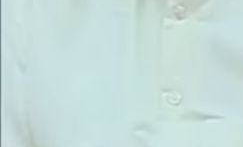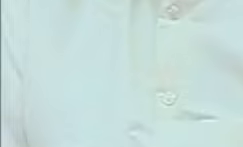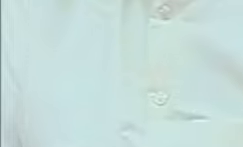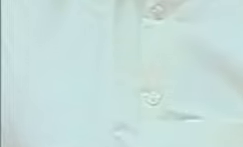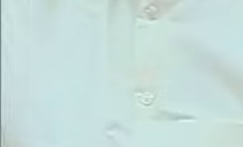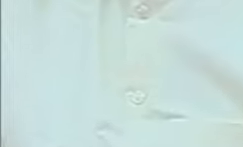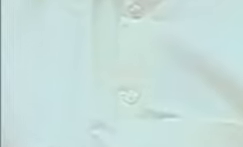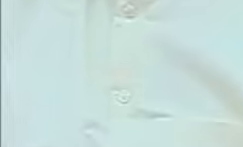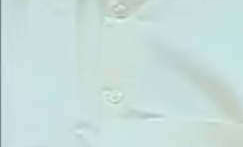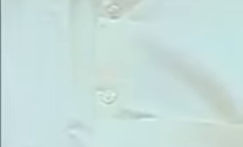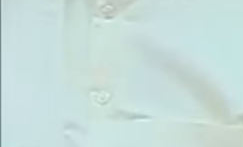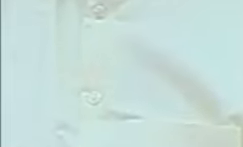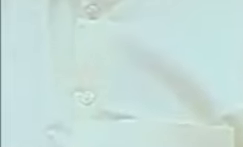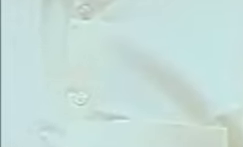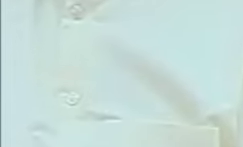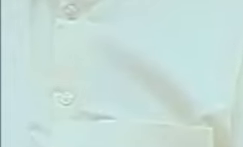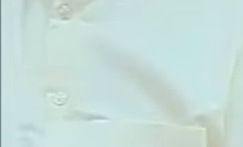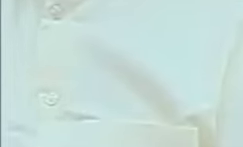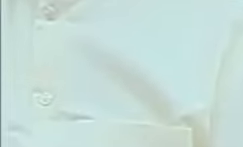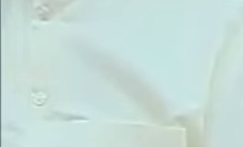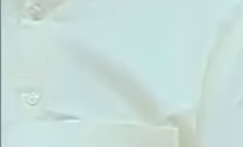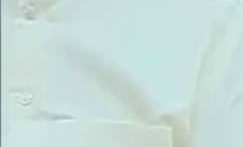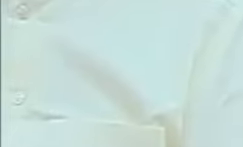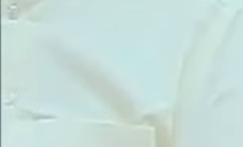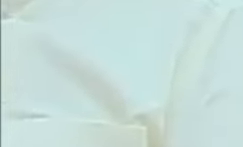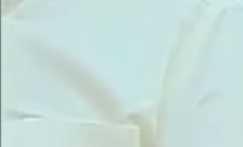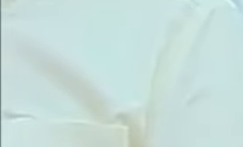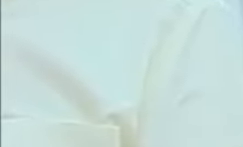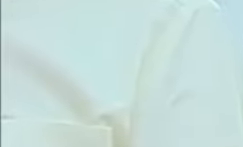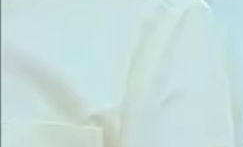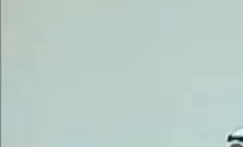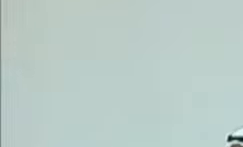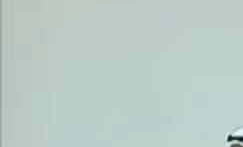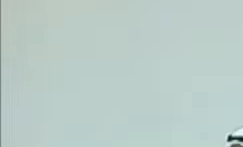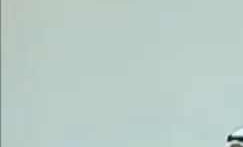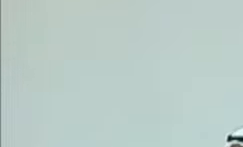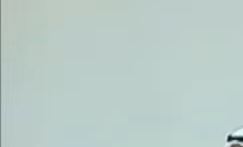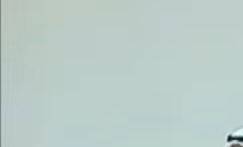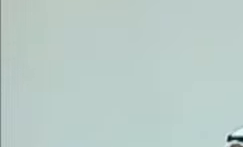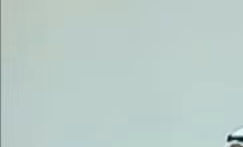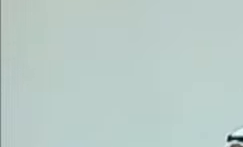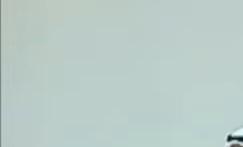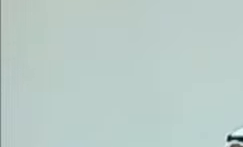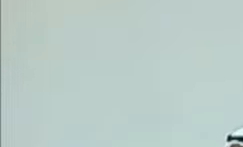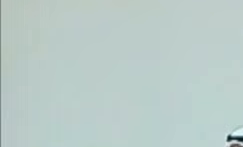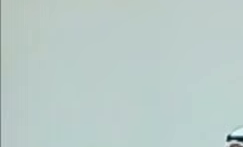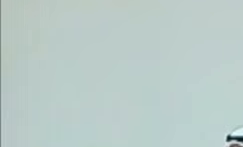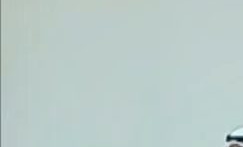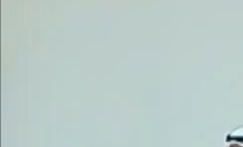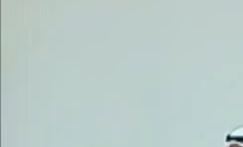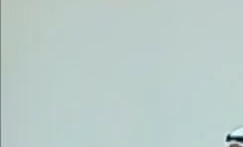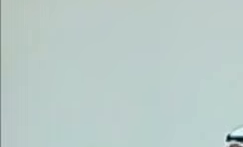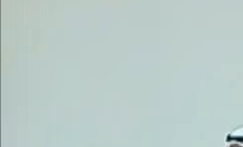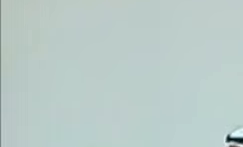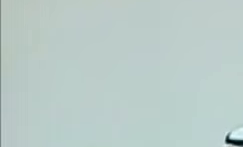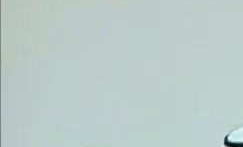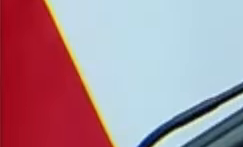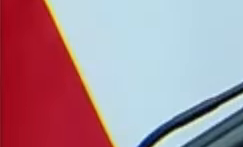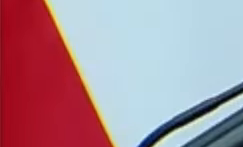التواصل والتفاعل مع المحيطين بهم، وبخاصة ما